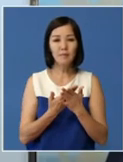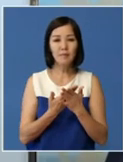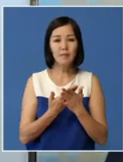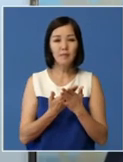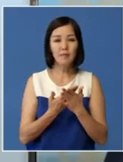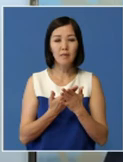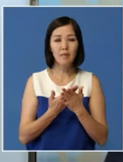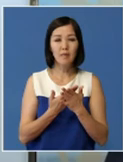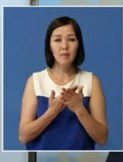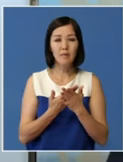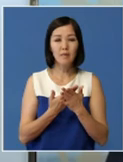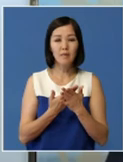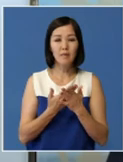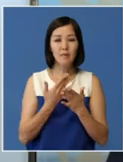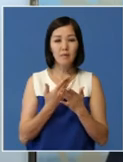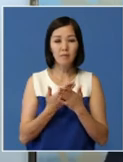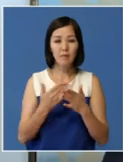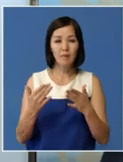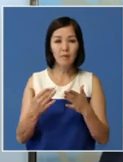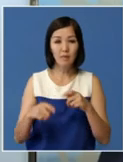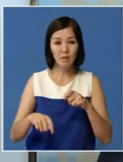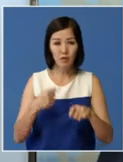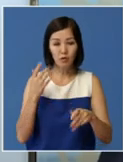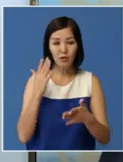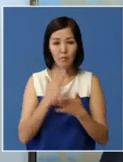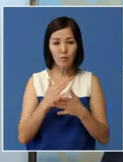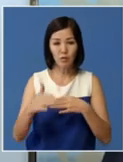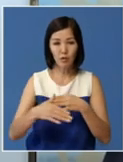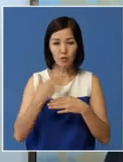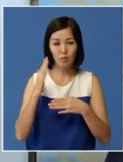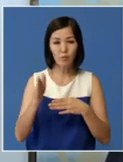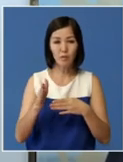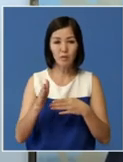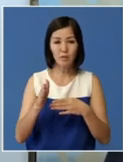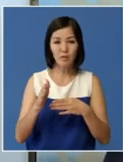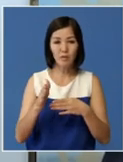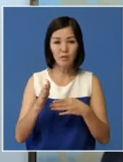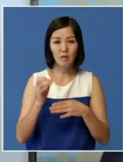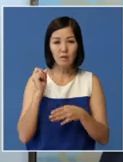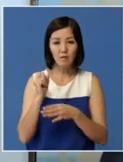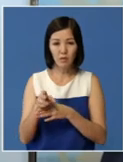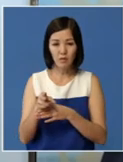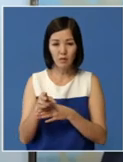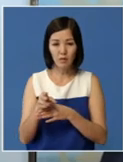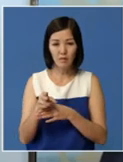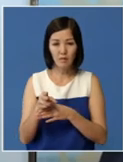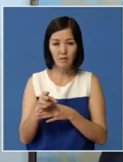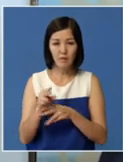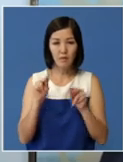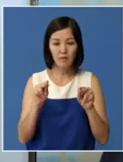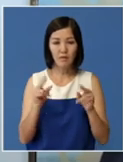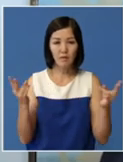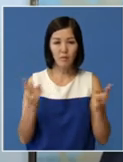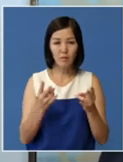Ол балаға тиісті шара қолданылады. Оның ол аудиториядан шығарылады. Өйткені ең бастысы әділдік болу керек.